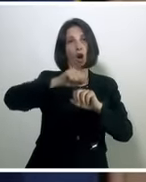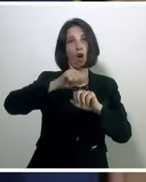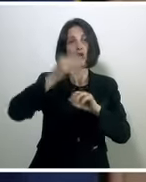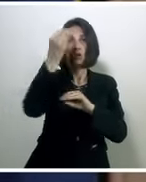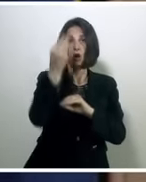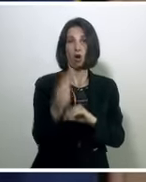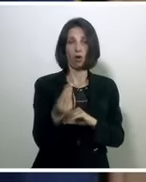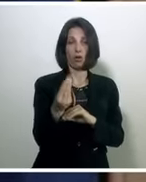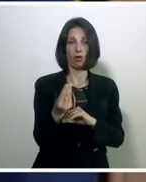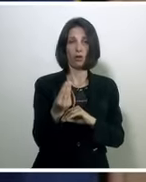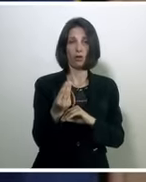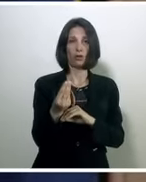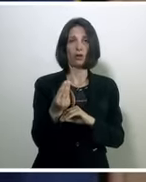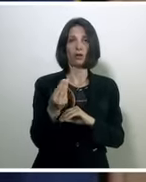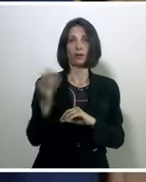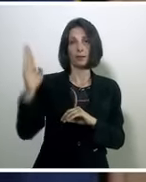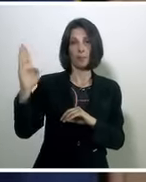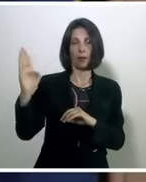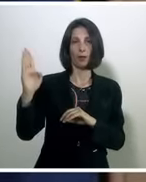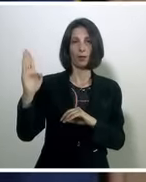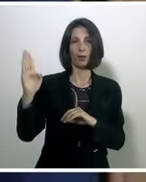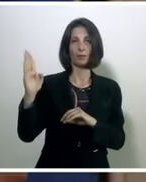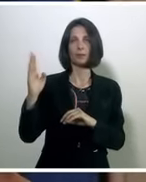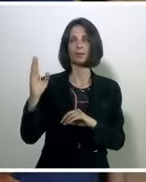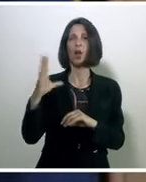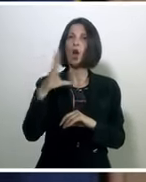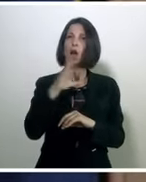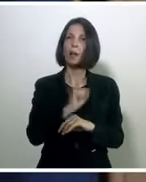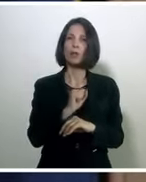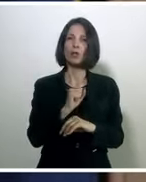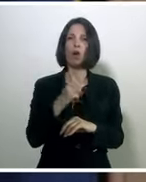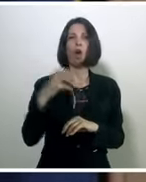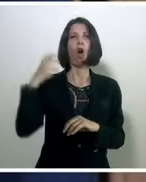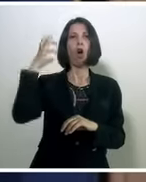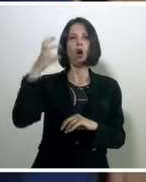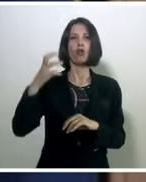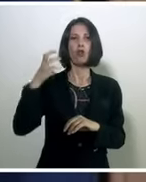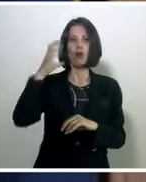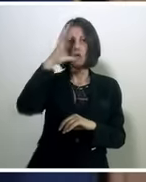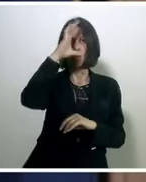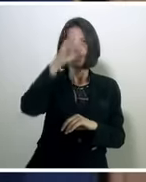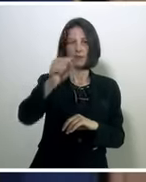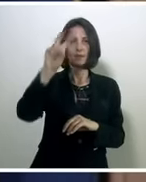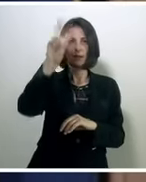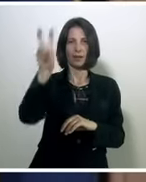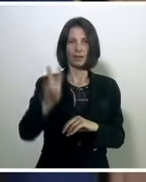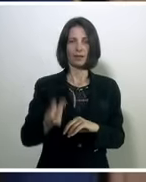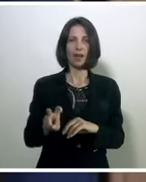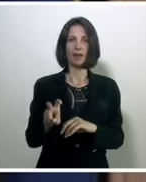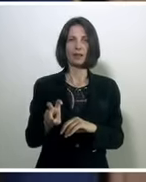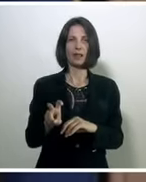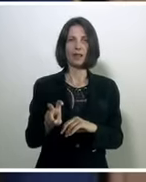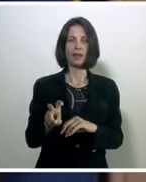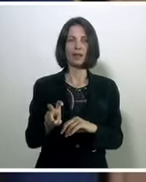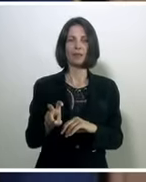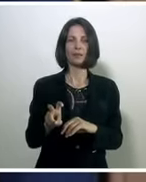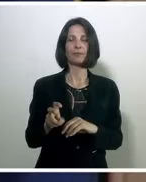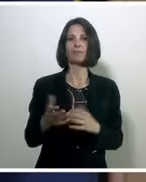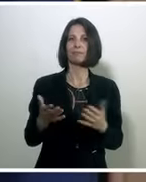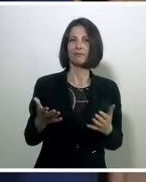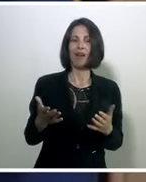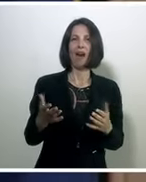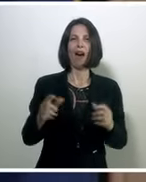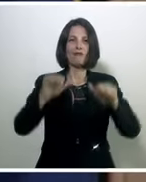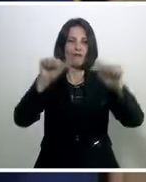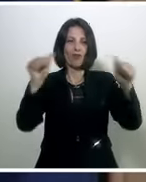questo in questo gesto da un lato l'orgoglio dell'Ateneo per avere per avere concorso a formare un protagonista